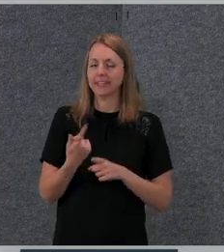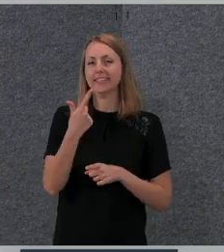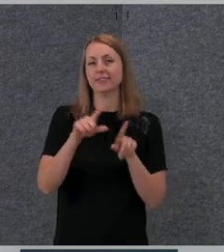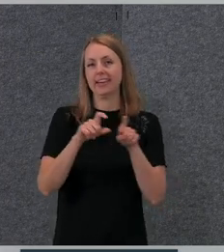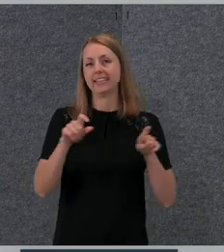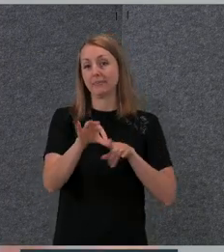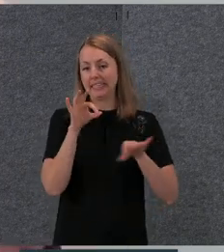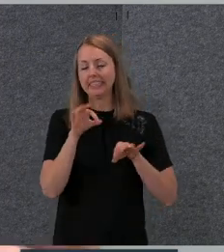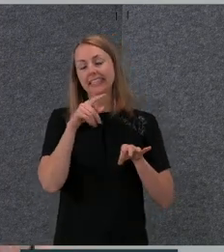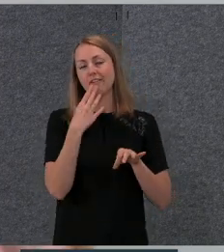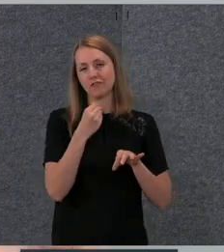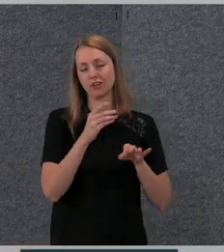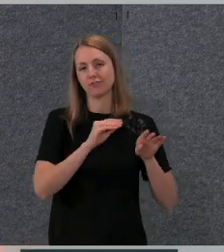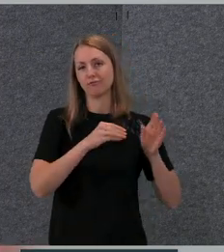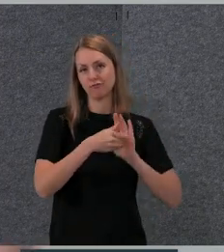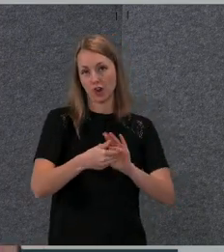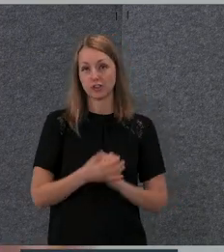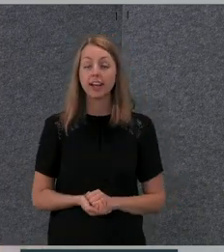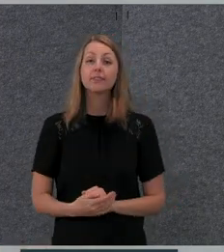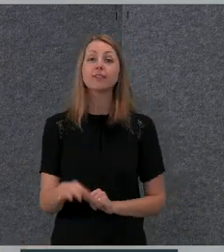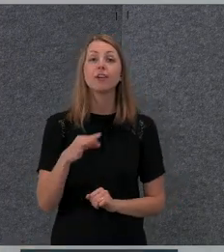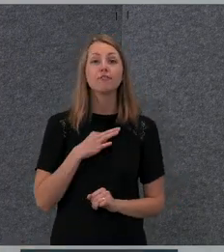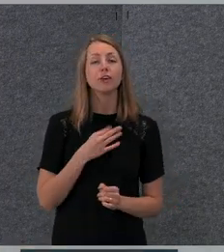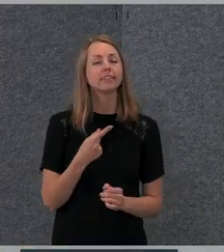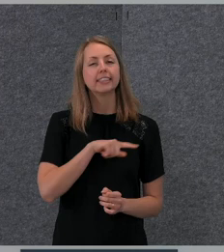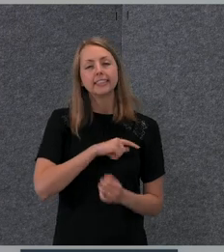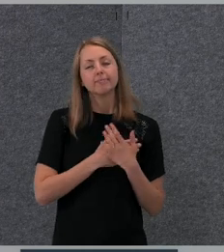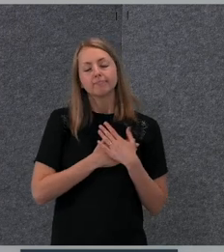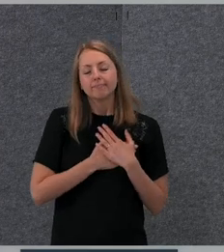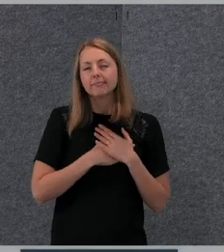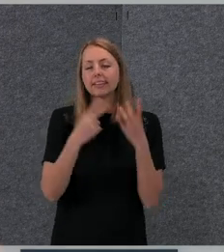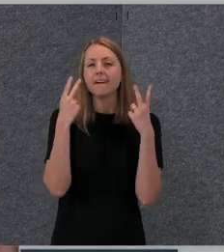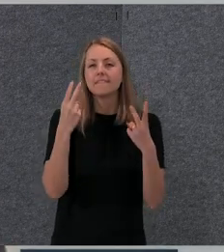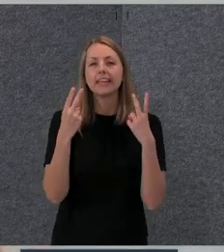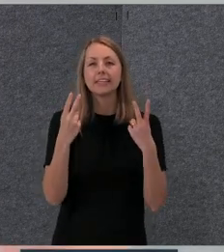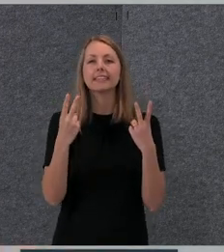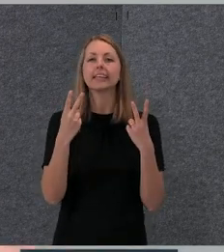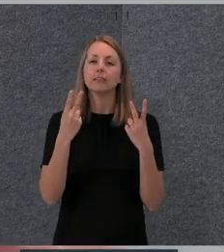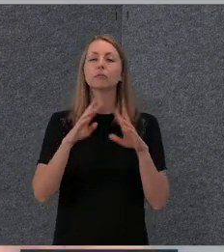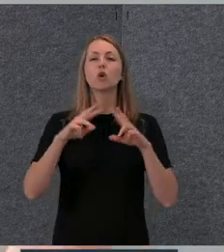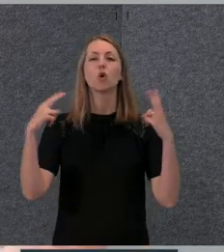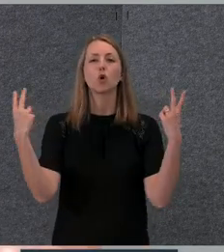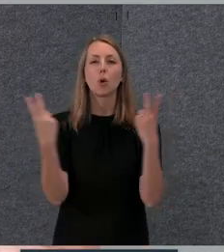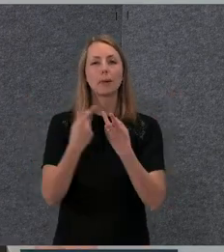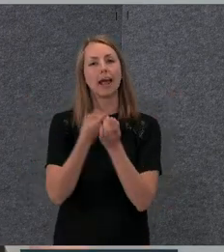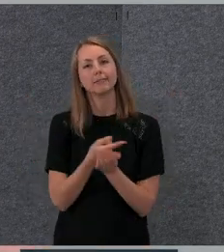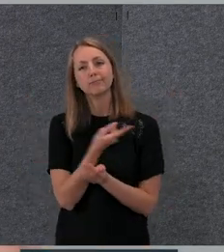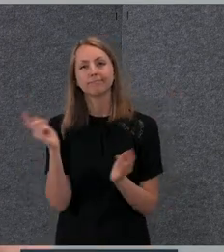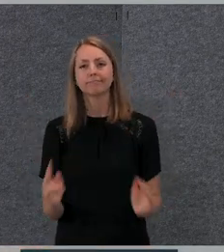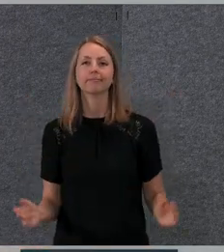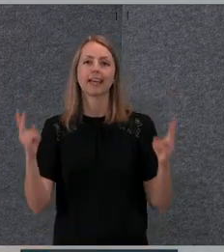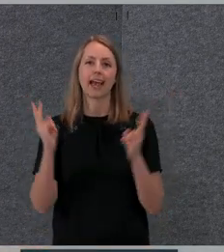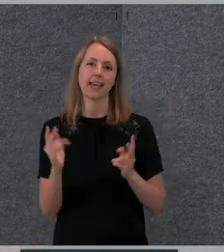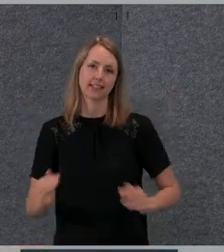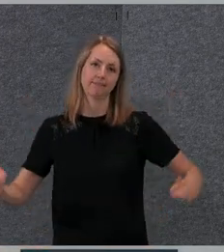formulieren möchte. Ganz zentral und ein richtiges Herzensangelegenheit für mich ist globale Gerechtigkeit.